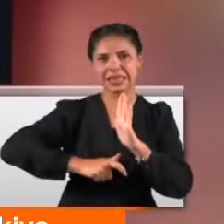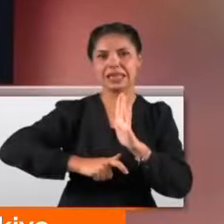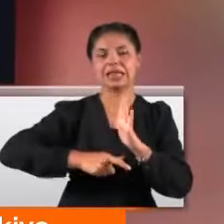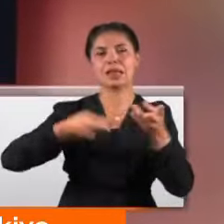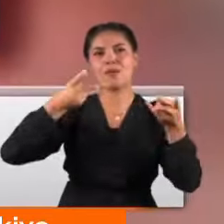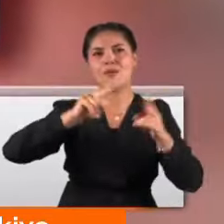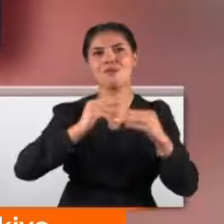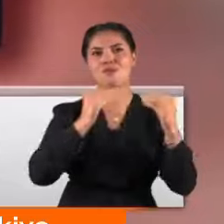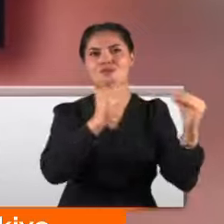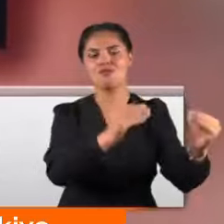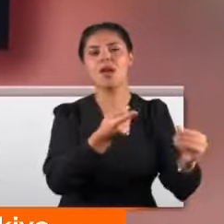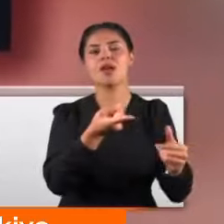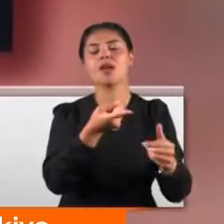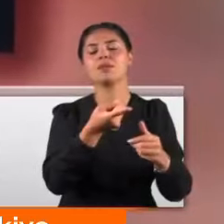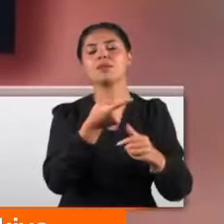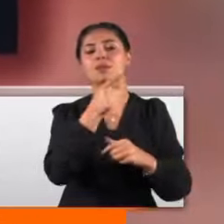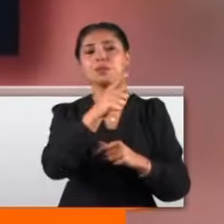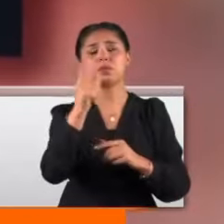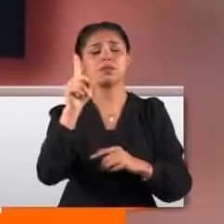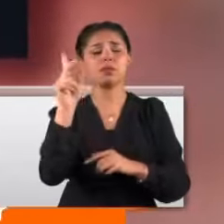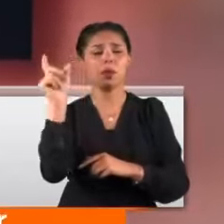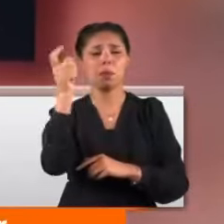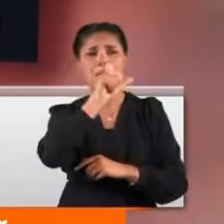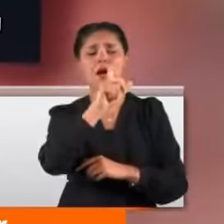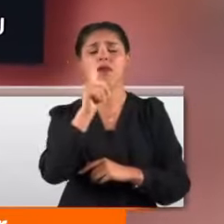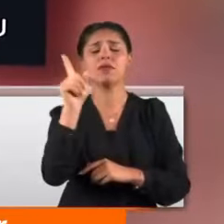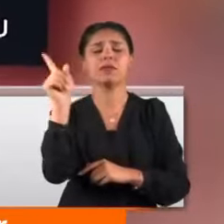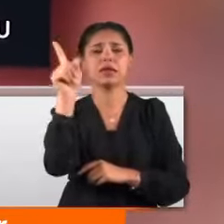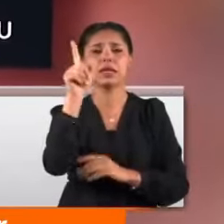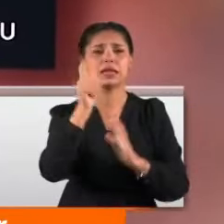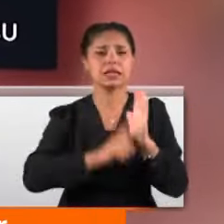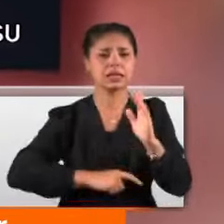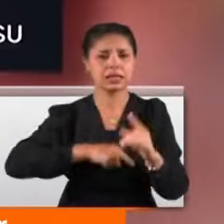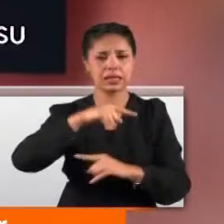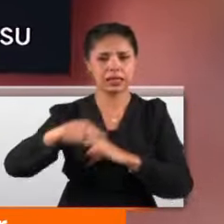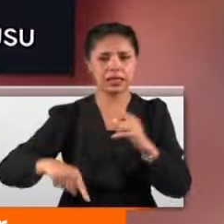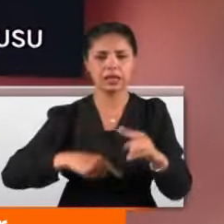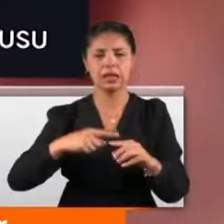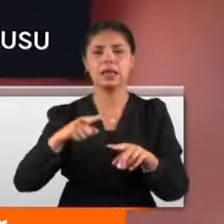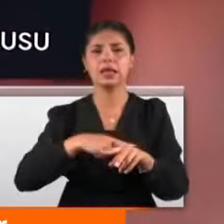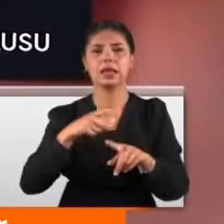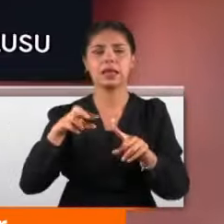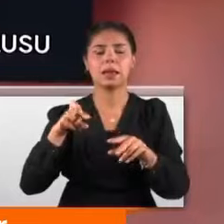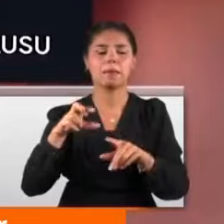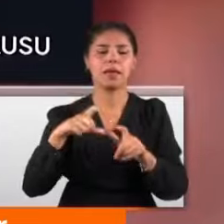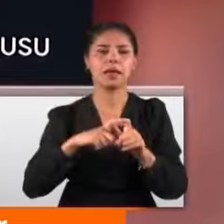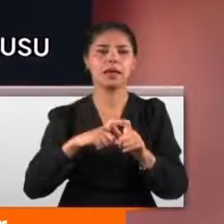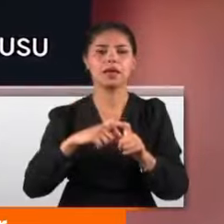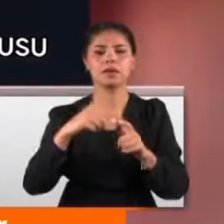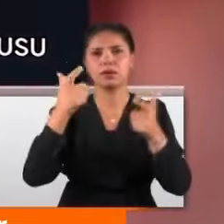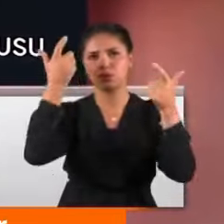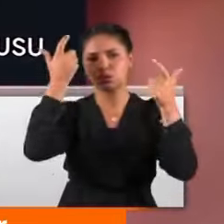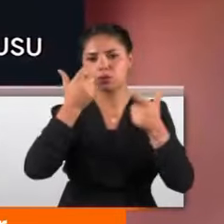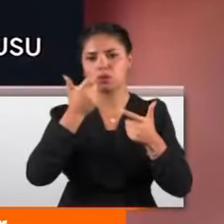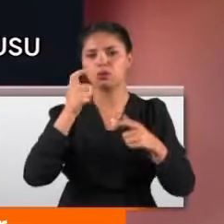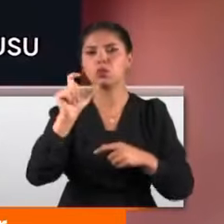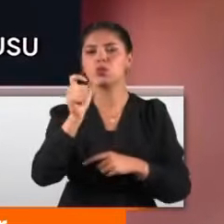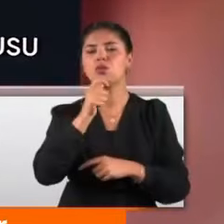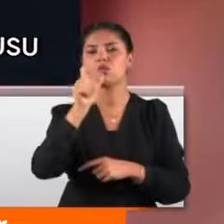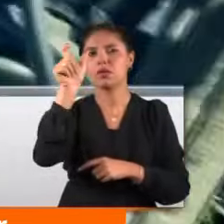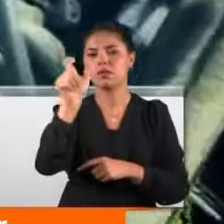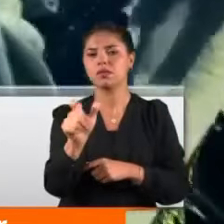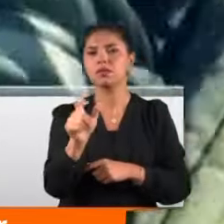çizdiği teröristlerdendi. Mavi listede aranan teröristleri de affetmedi MIT. YPG'nin sözde sorumlusu Uman Derviş